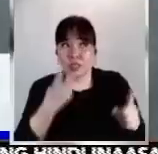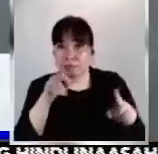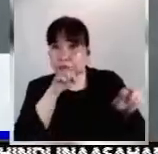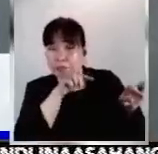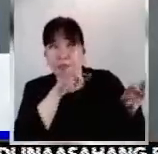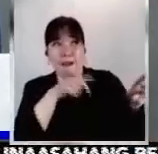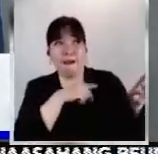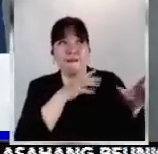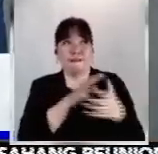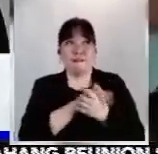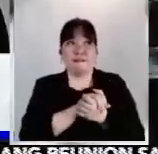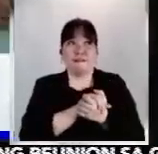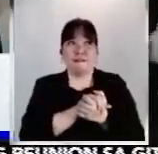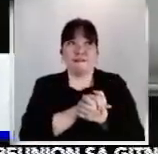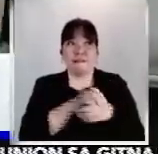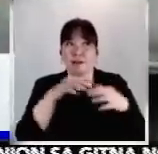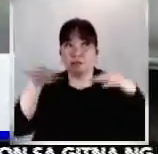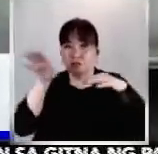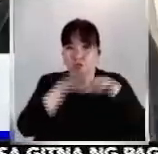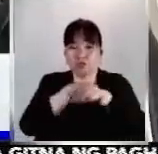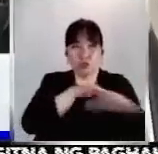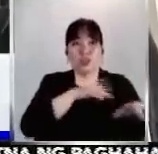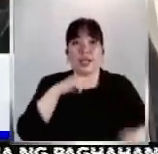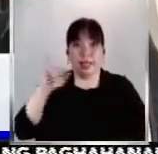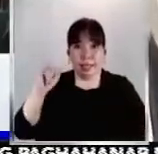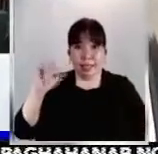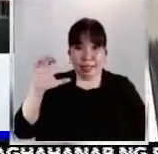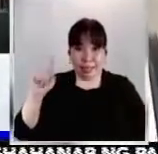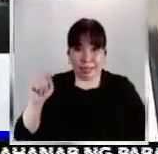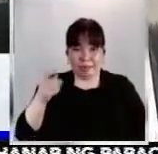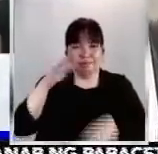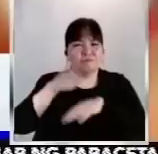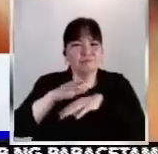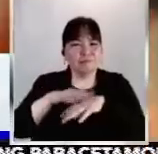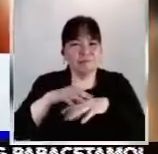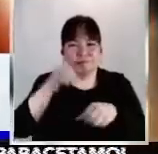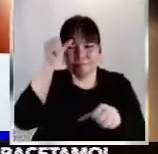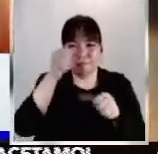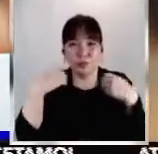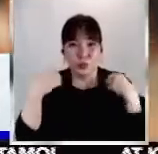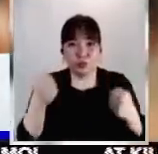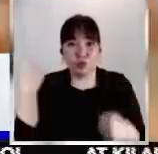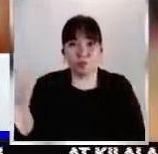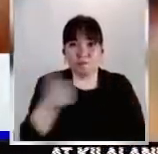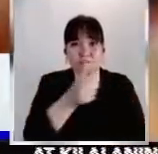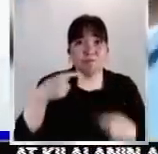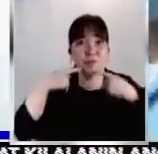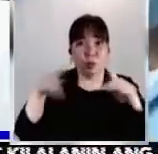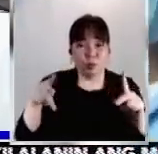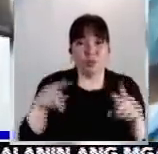makina. Nag-ooperate naman ang IAC para magpaalala ng health protocol sa public transport. Pero gaya ng palagi nilang